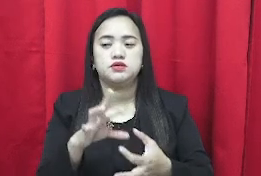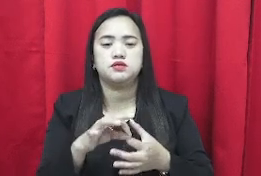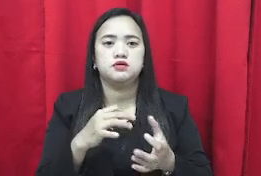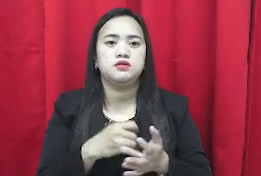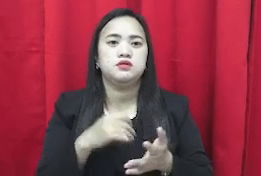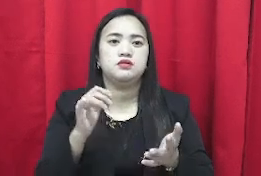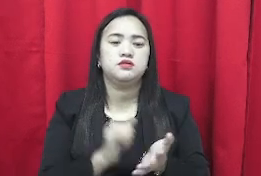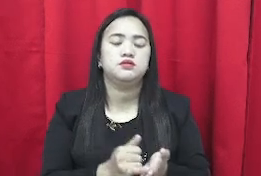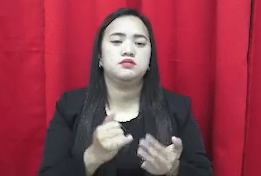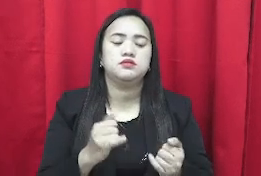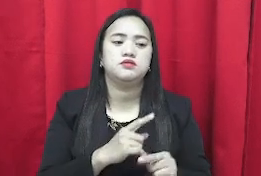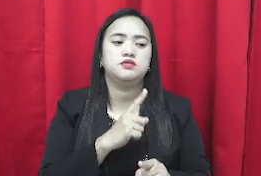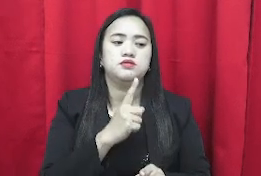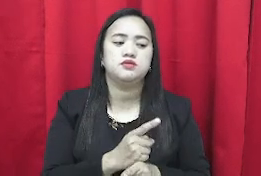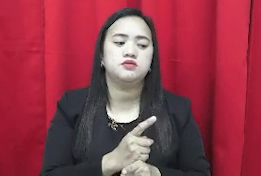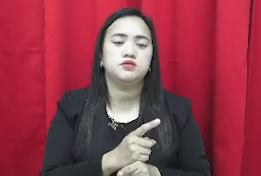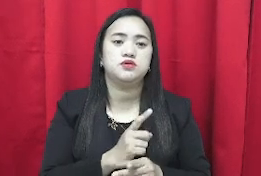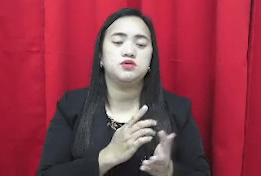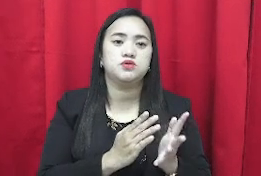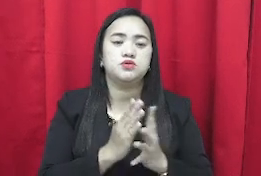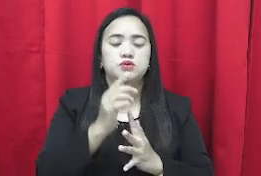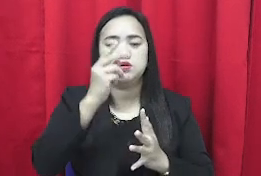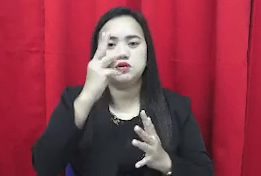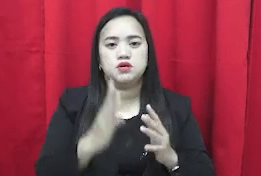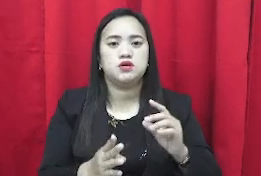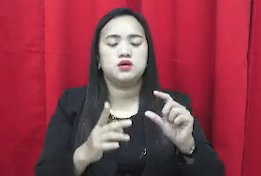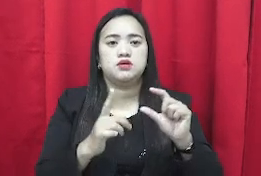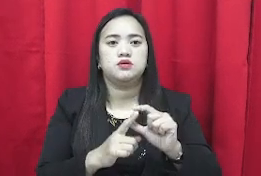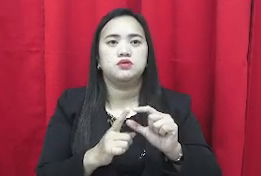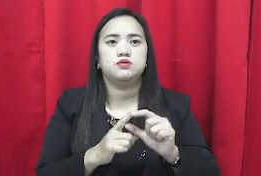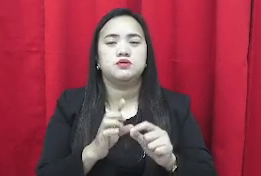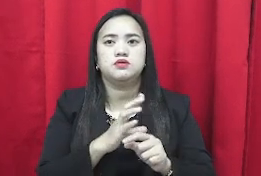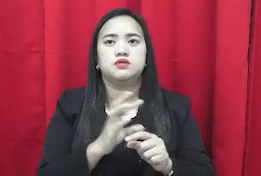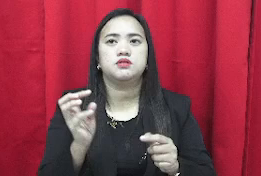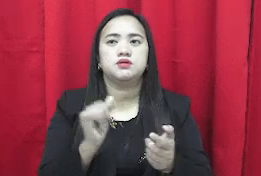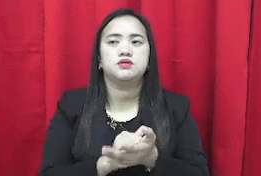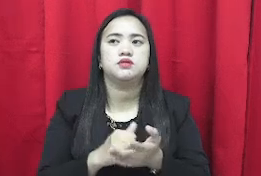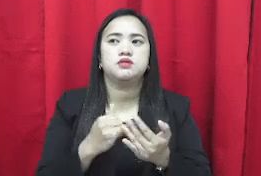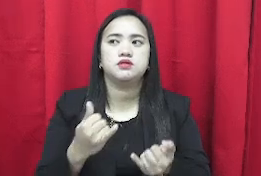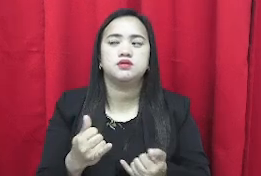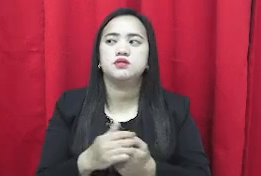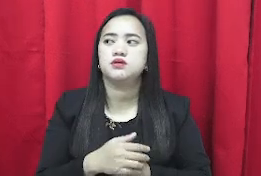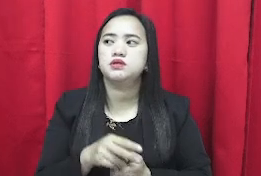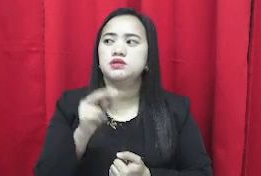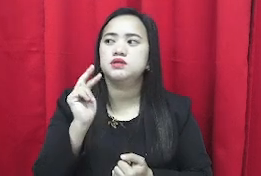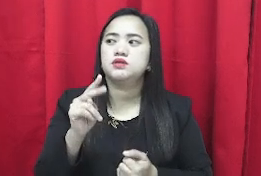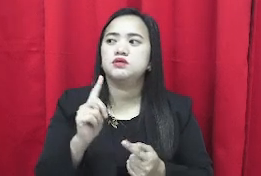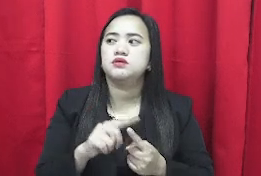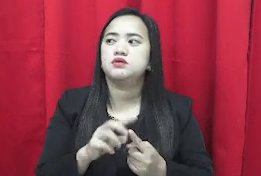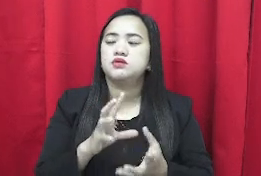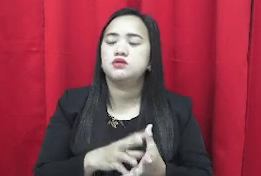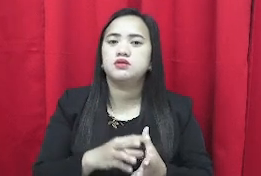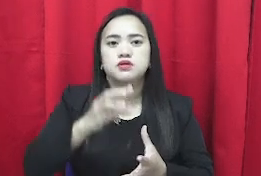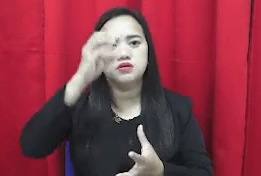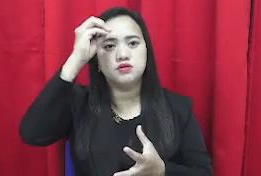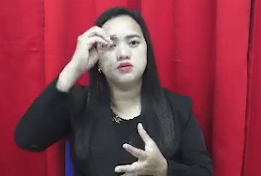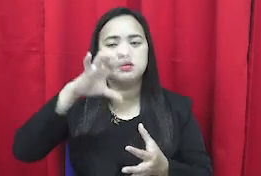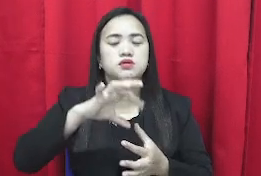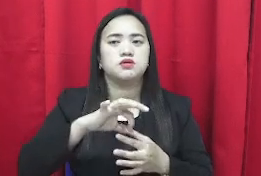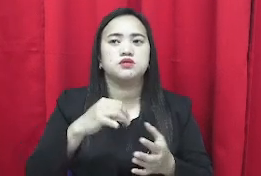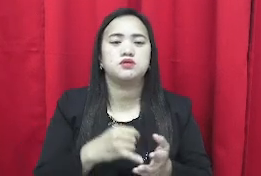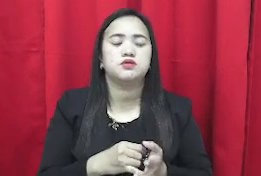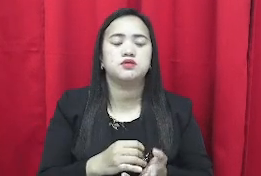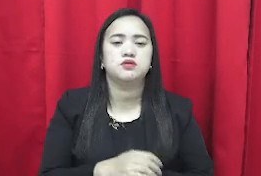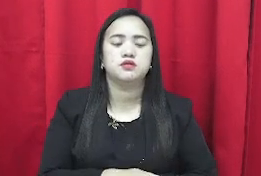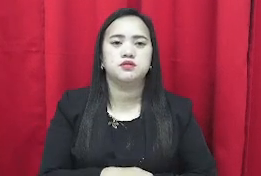mak-ban ng salita ng Diyos na siyang ating pinag-aaralan at yun yung hinuhubog